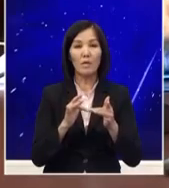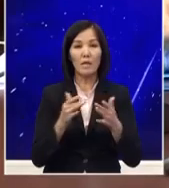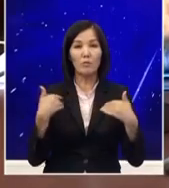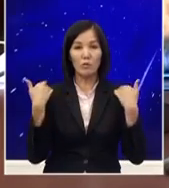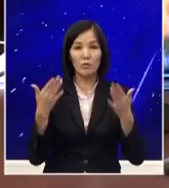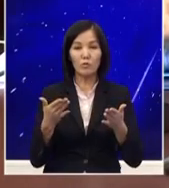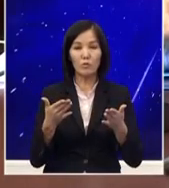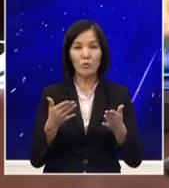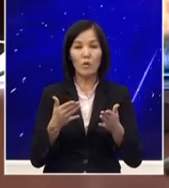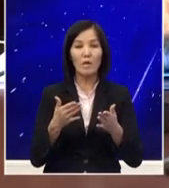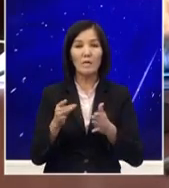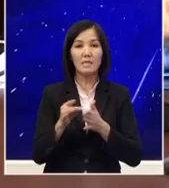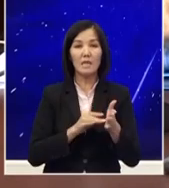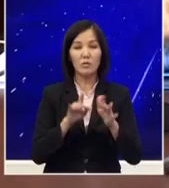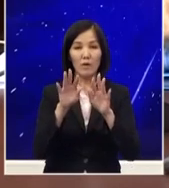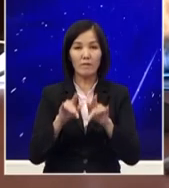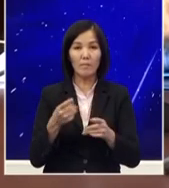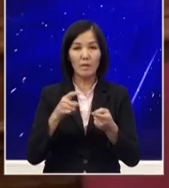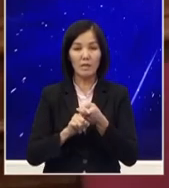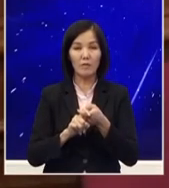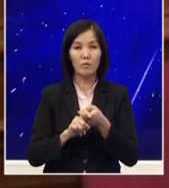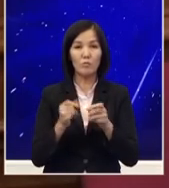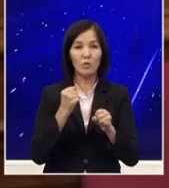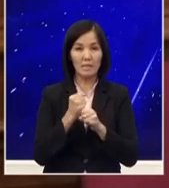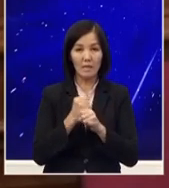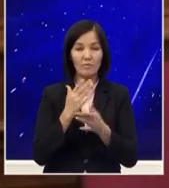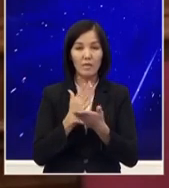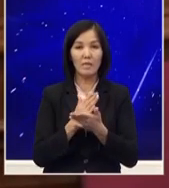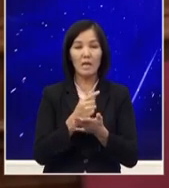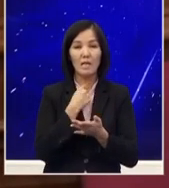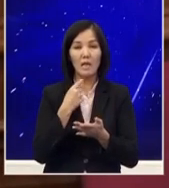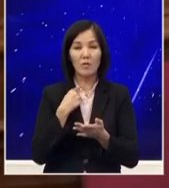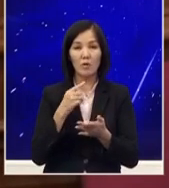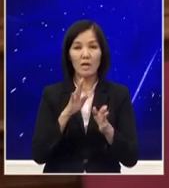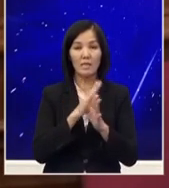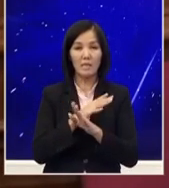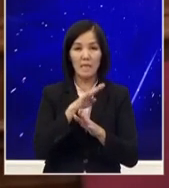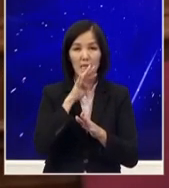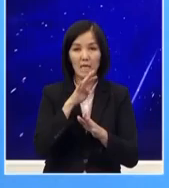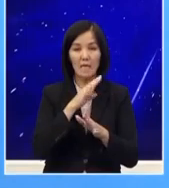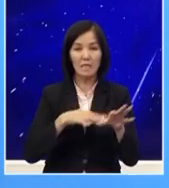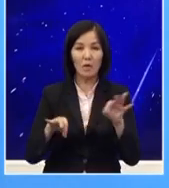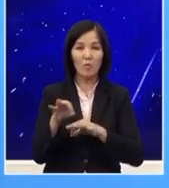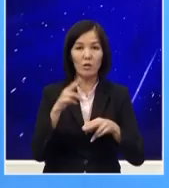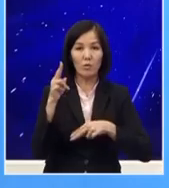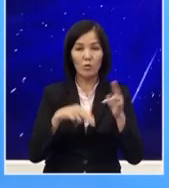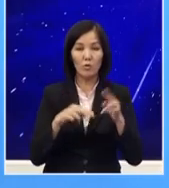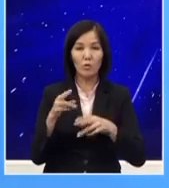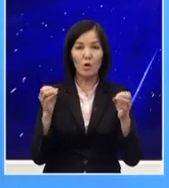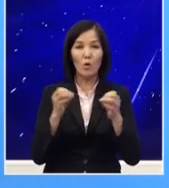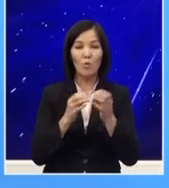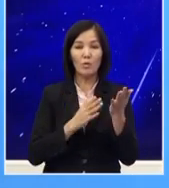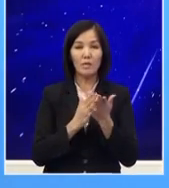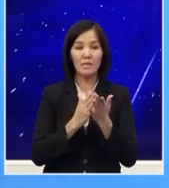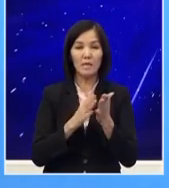ұсыну, автоматтандыру жасалып жатыр. Талдықорған, Текелі, Қапшағай қалаларында сәулет қала құрылыстағы 10-ға жуық қызмет